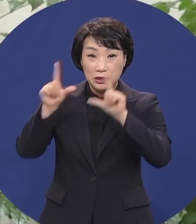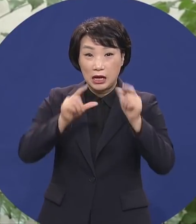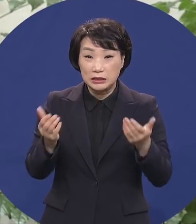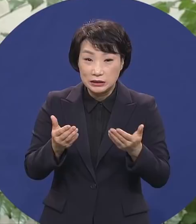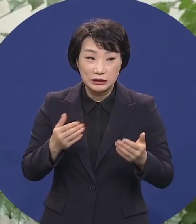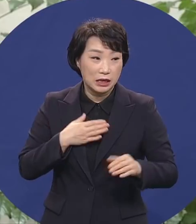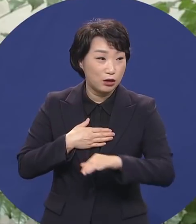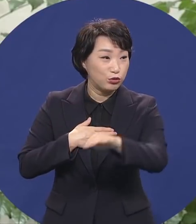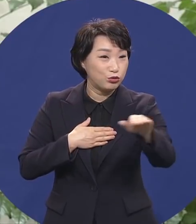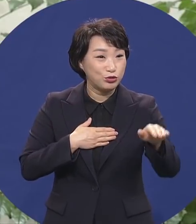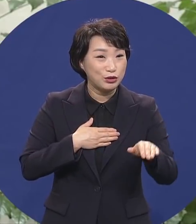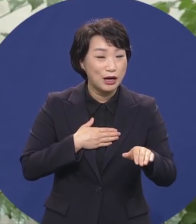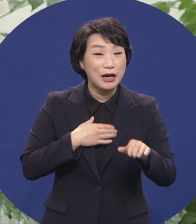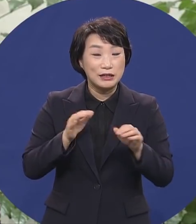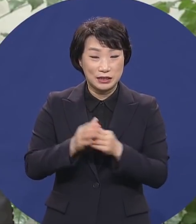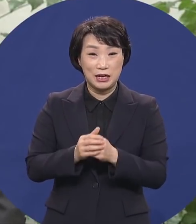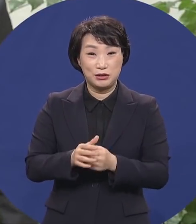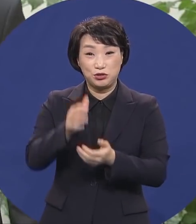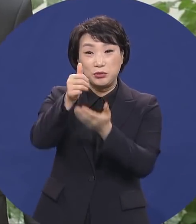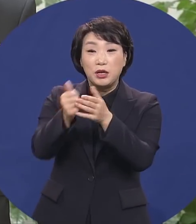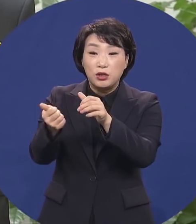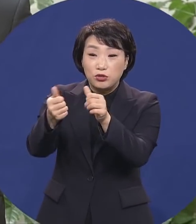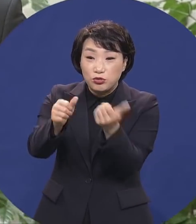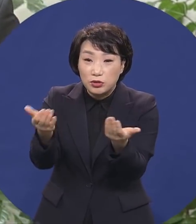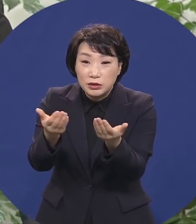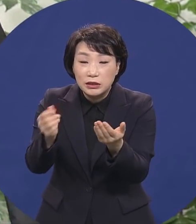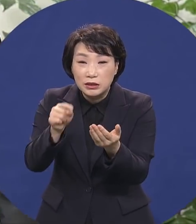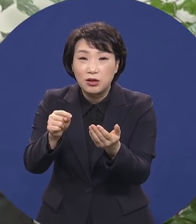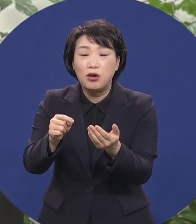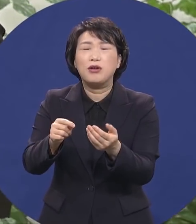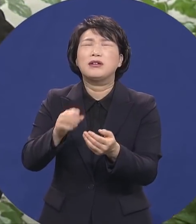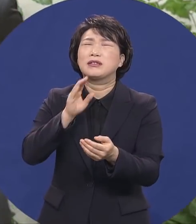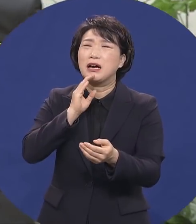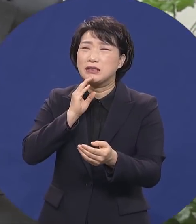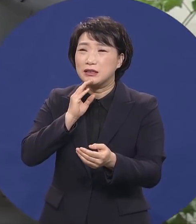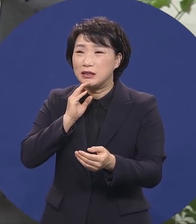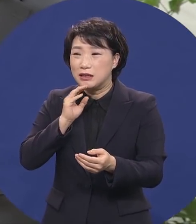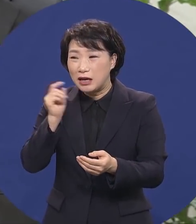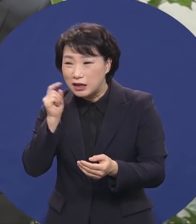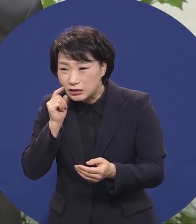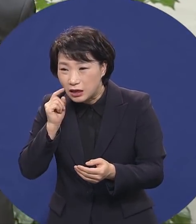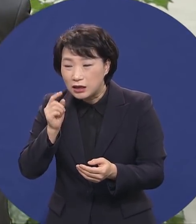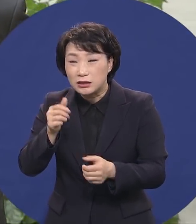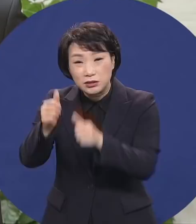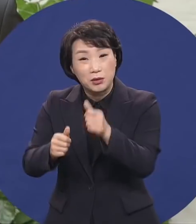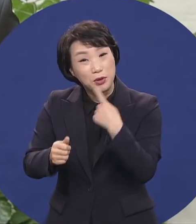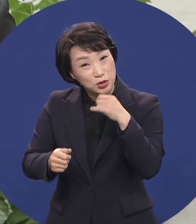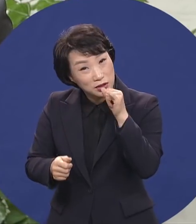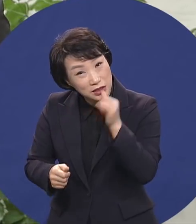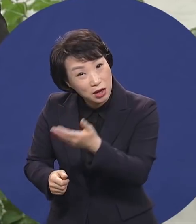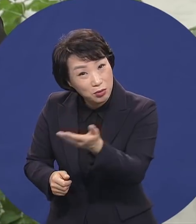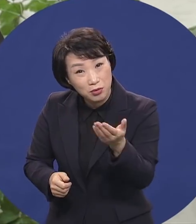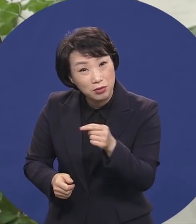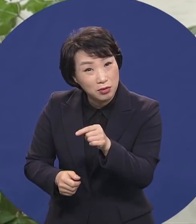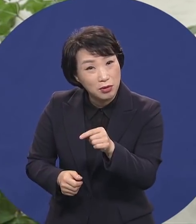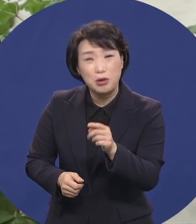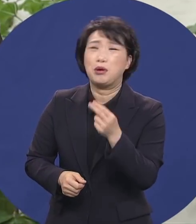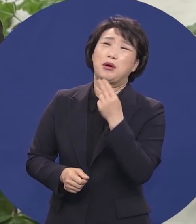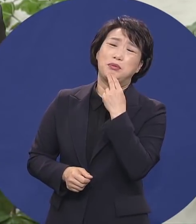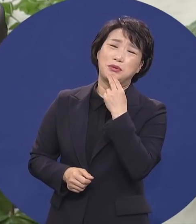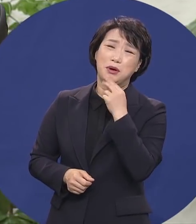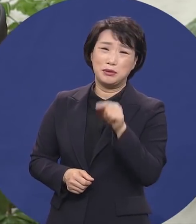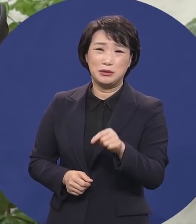일에 주님이 죽으시는 일이라도 사실인가 아닌가 시험해 보셨어요?